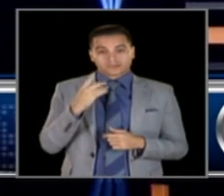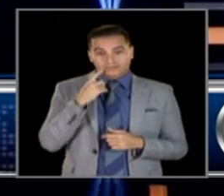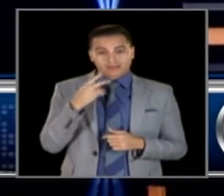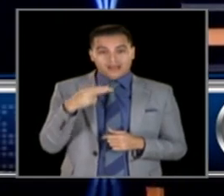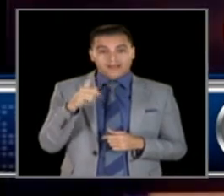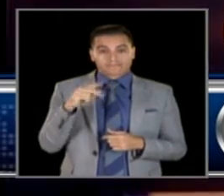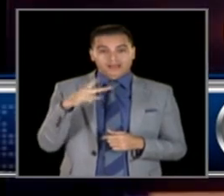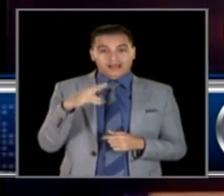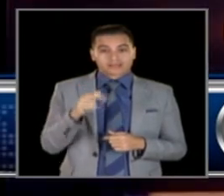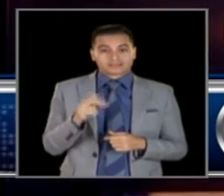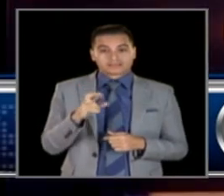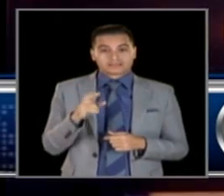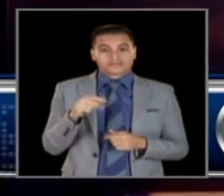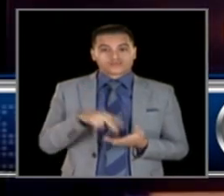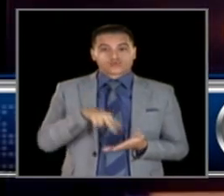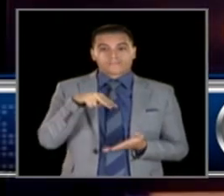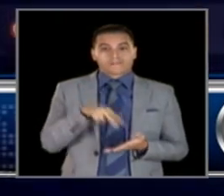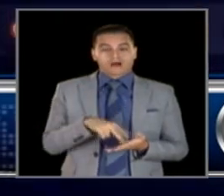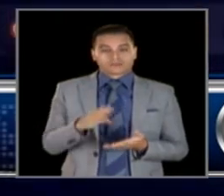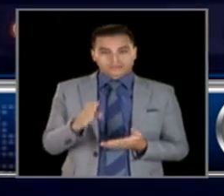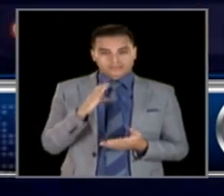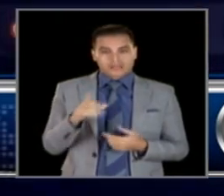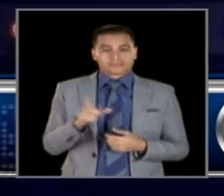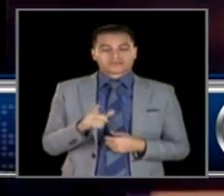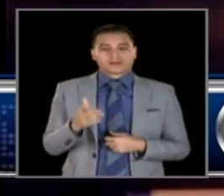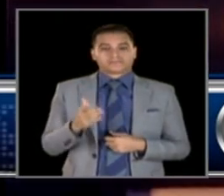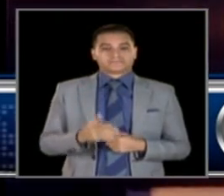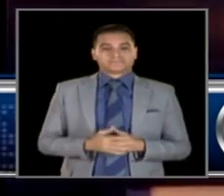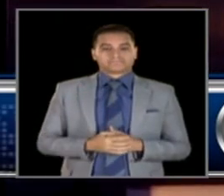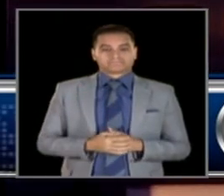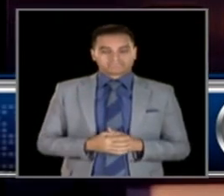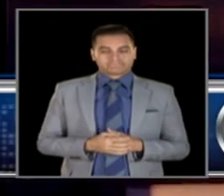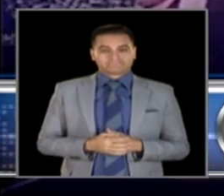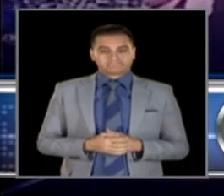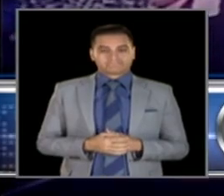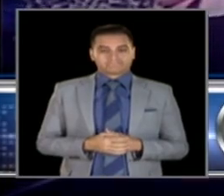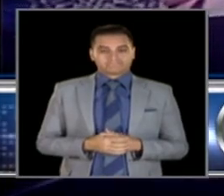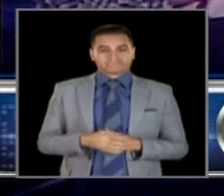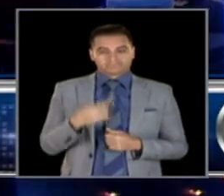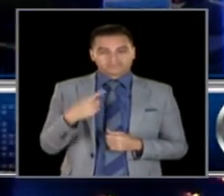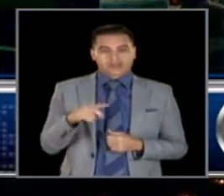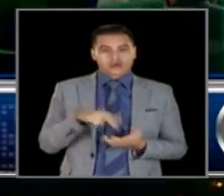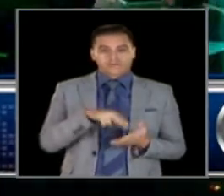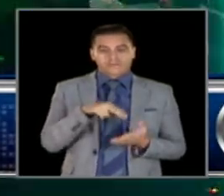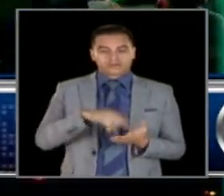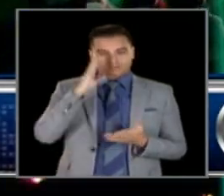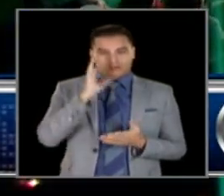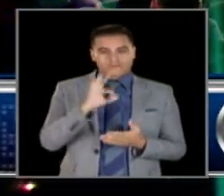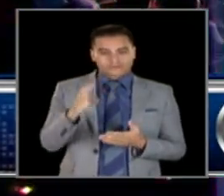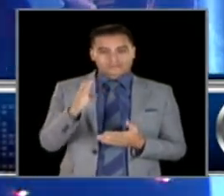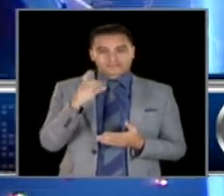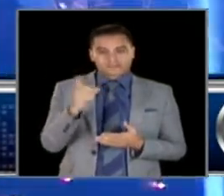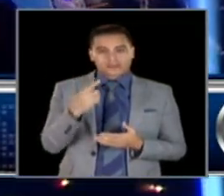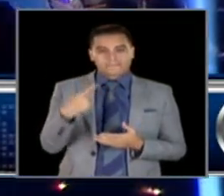عبد العزيز، إجابتك؟ جمباز. الجمباز، إجابة صحيحة. فعلا دي